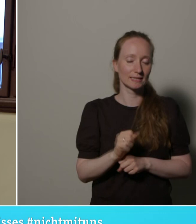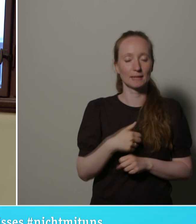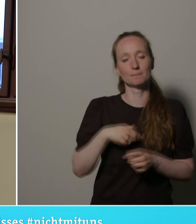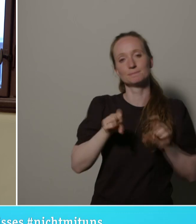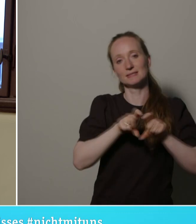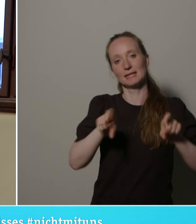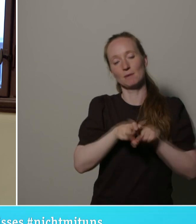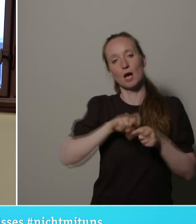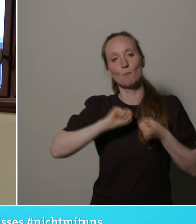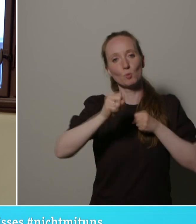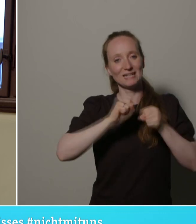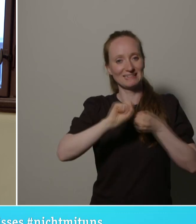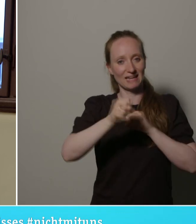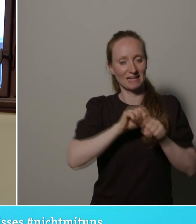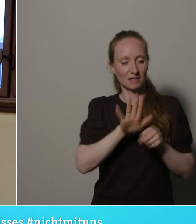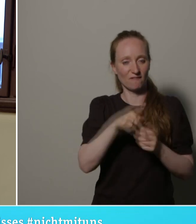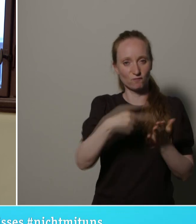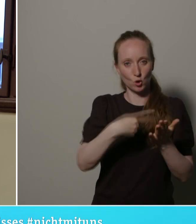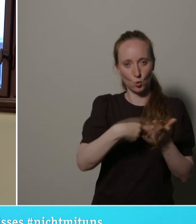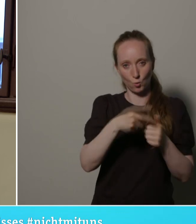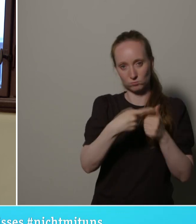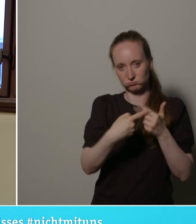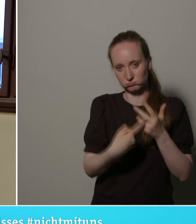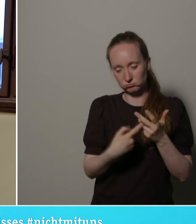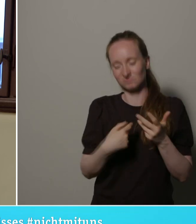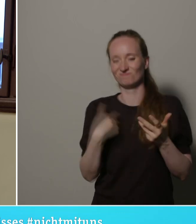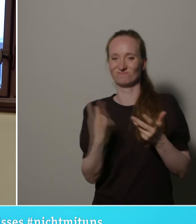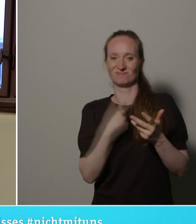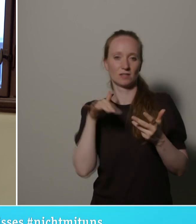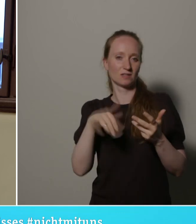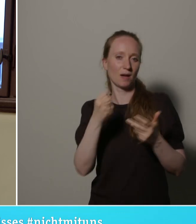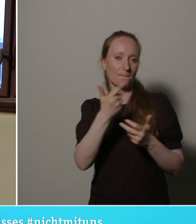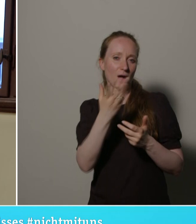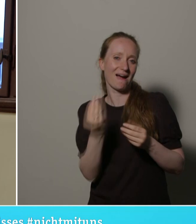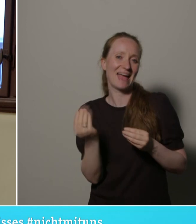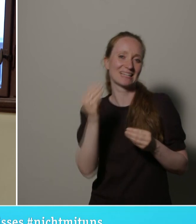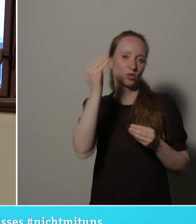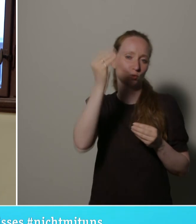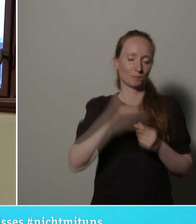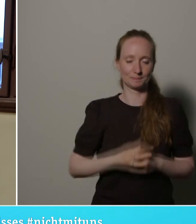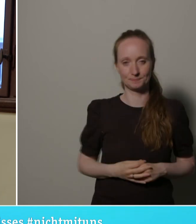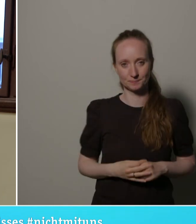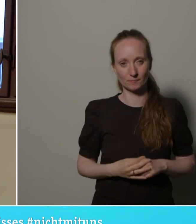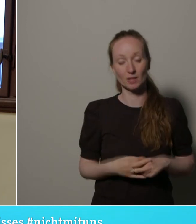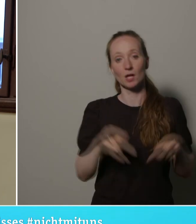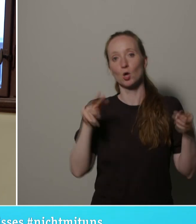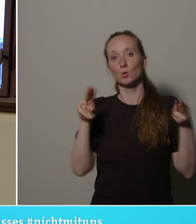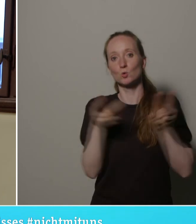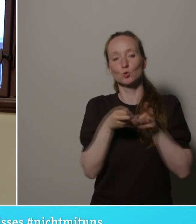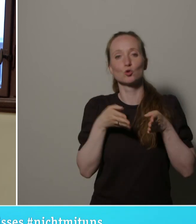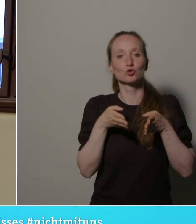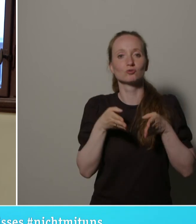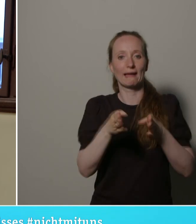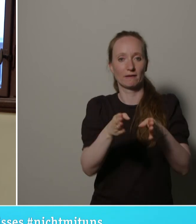da einige Ergänzungen parat. Also das Kurzstreckenticket ist ja tatsächlich